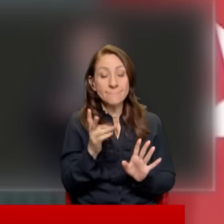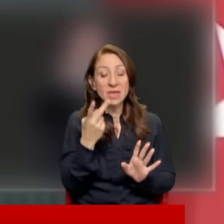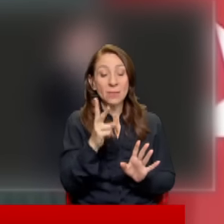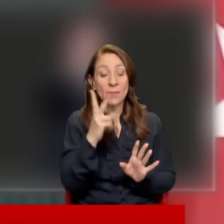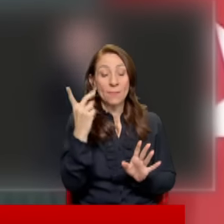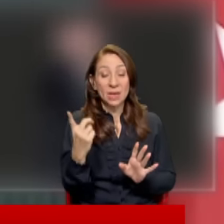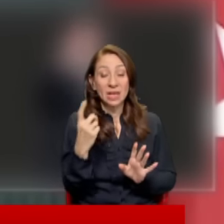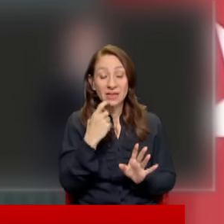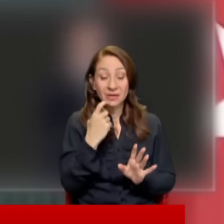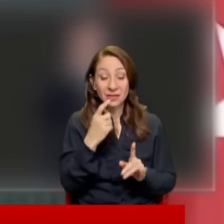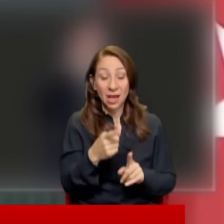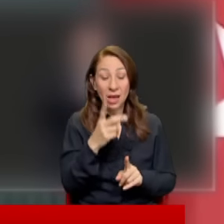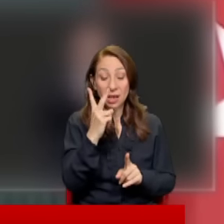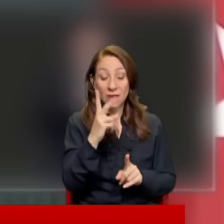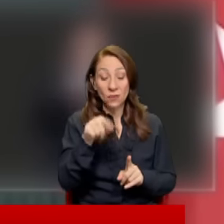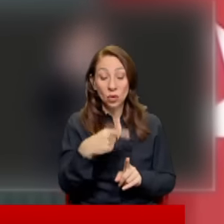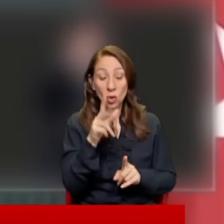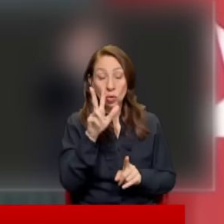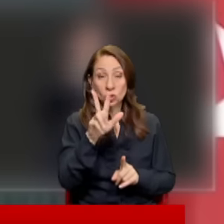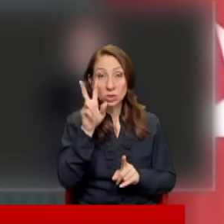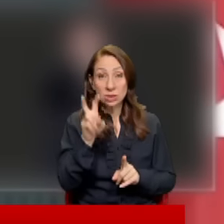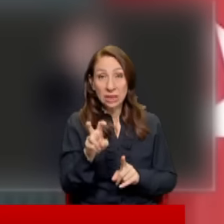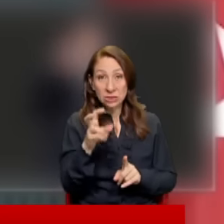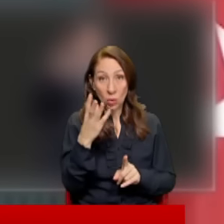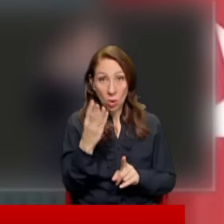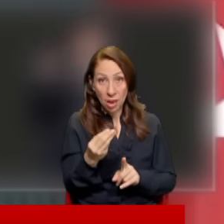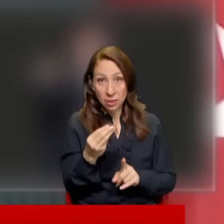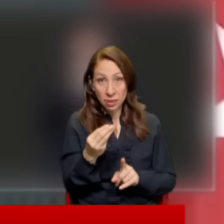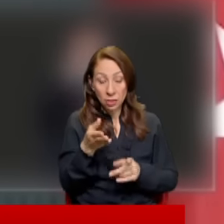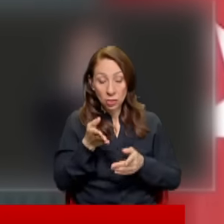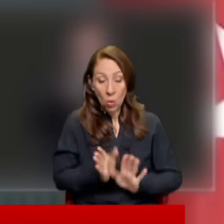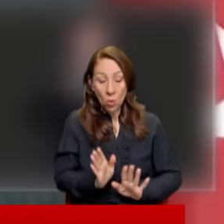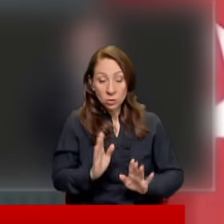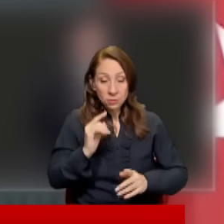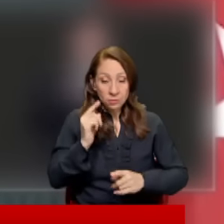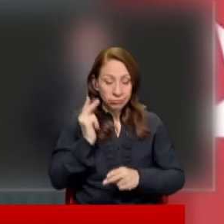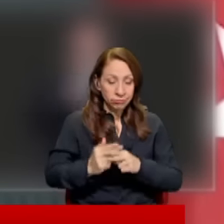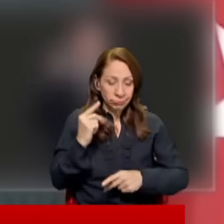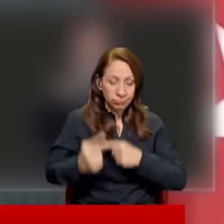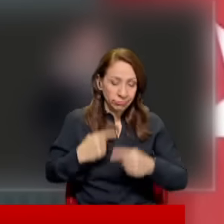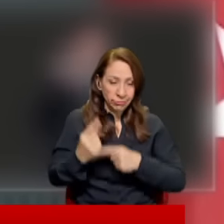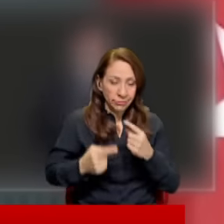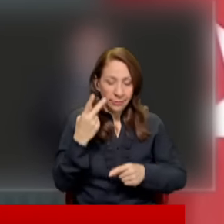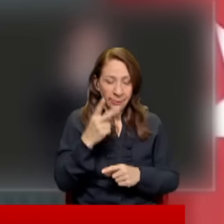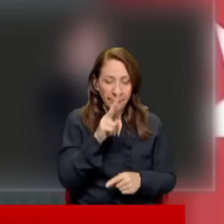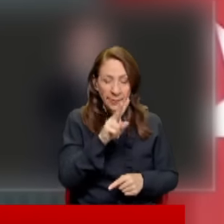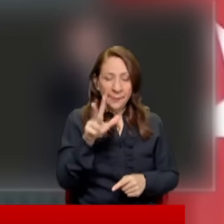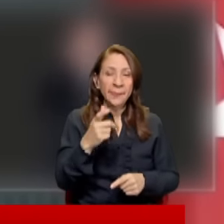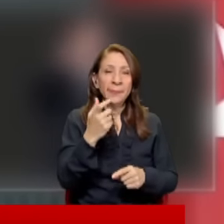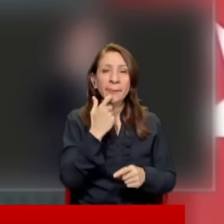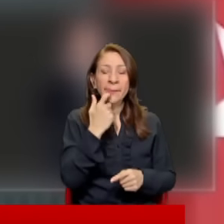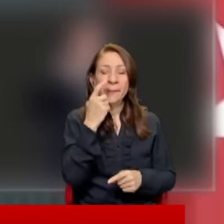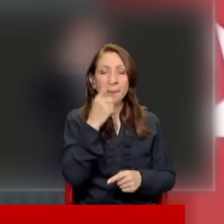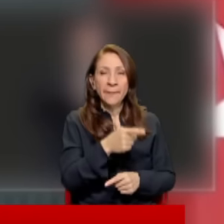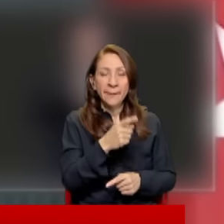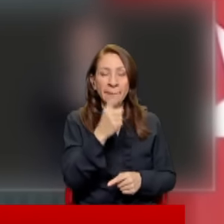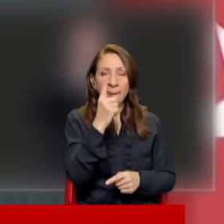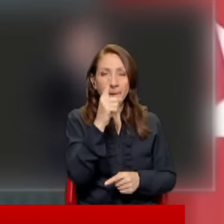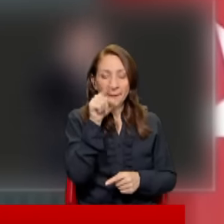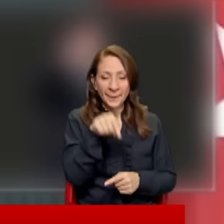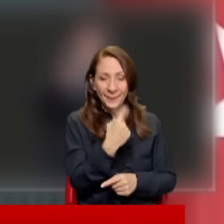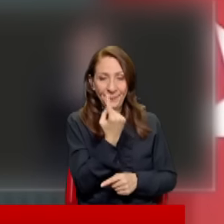2001 yılında 2,38 olan doğurganlık hızı 2023 yılında